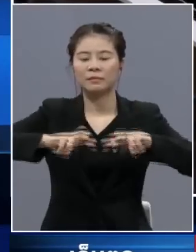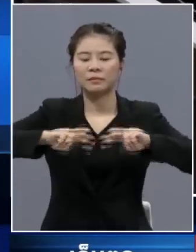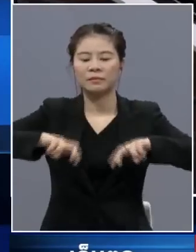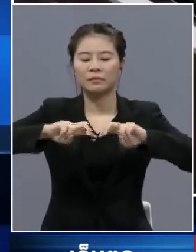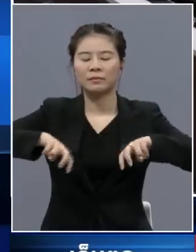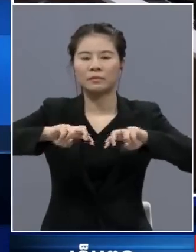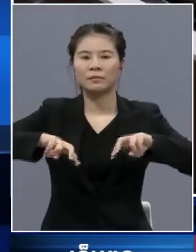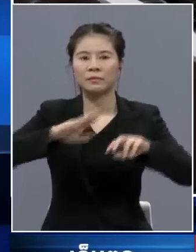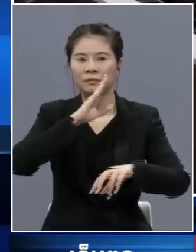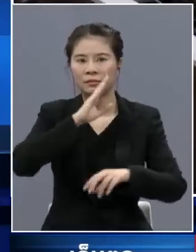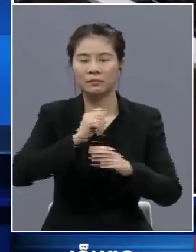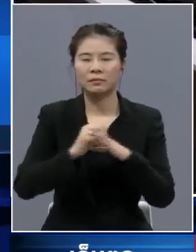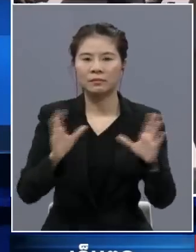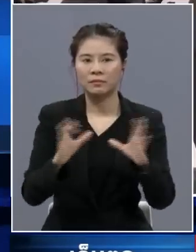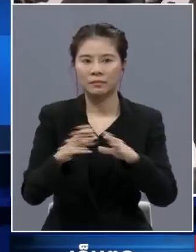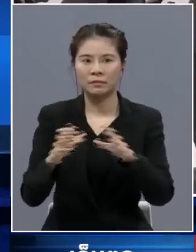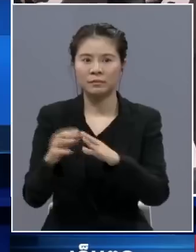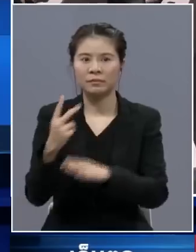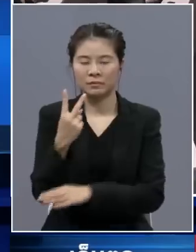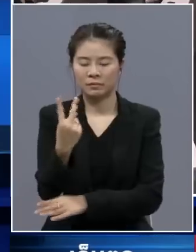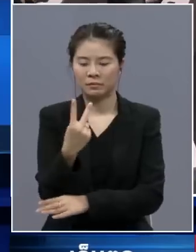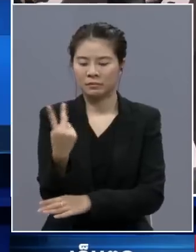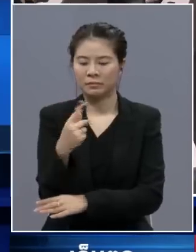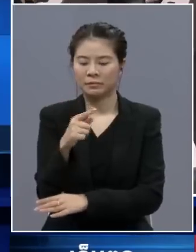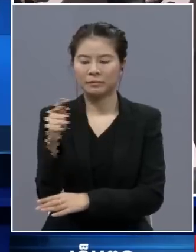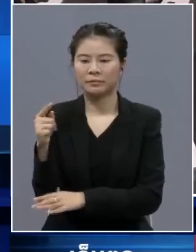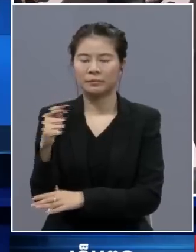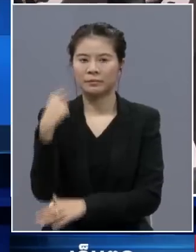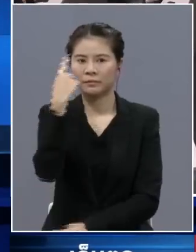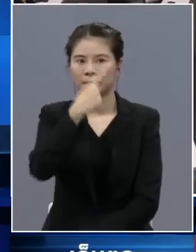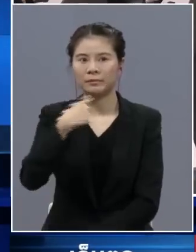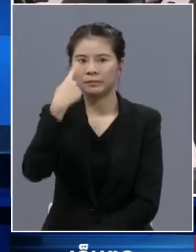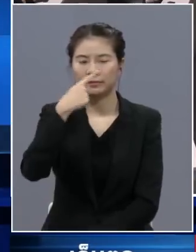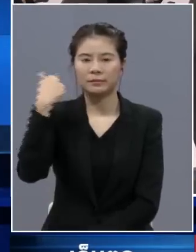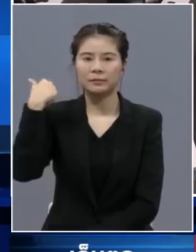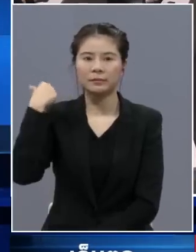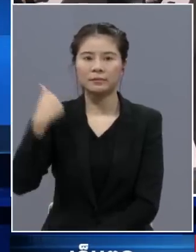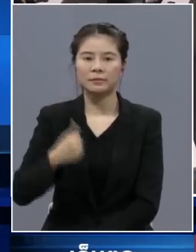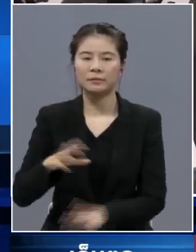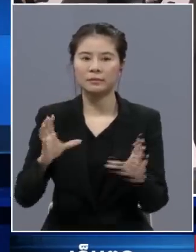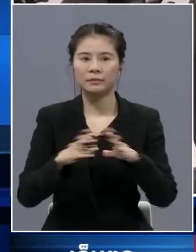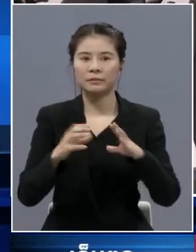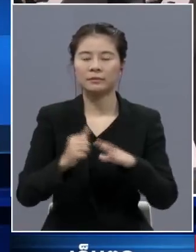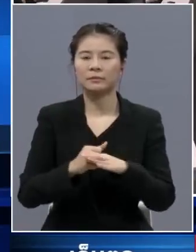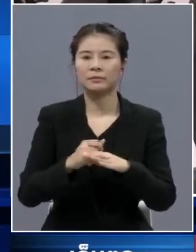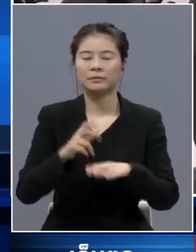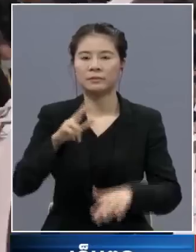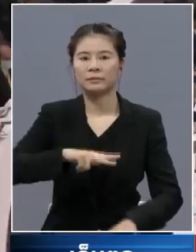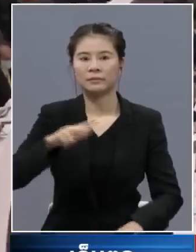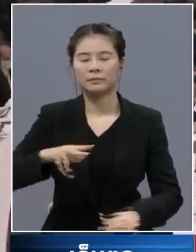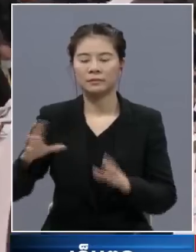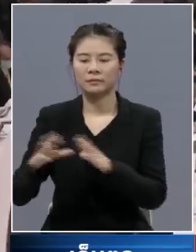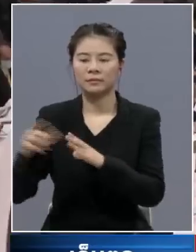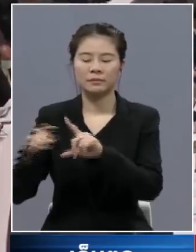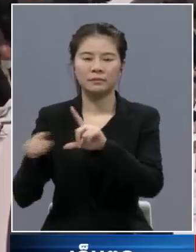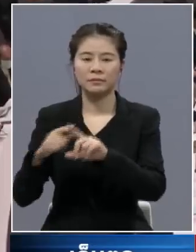องว่าถ้า2พรรคนี้เขาแข่งกันเนี่ยฟอร์มของแต่ละพรรคมีใครอยู่ในมือบ้างนะฮะเพื่อไทยกับก้าวไกลชวนกันไปดูถ้าไปดูเพื่อ